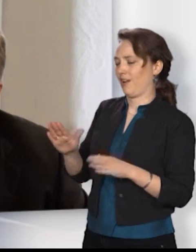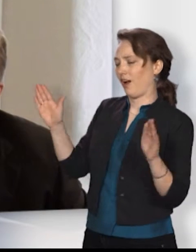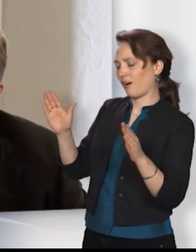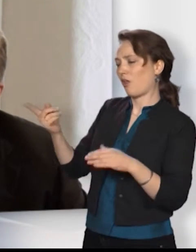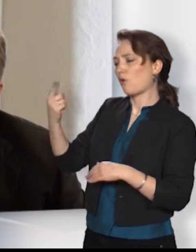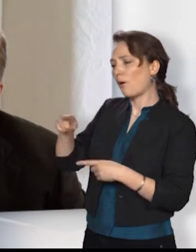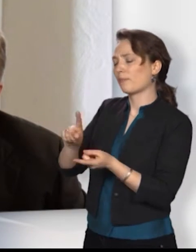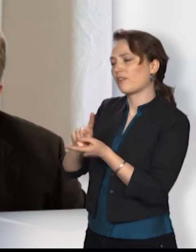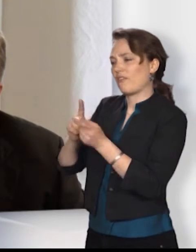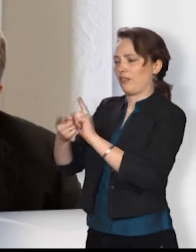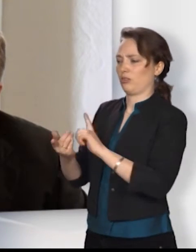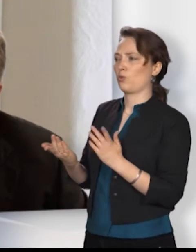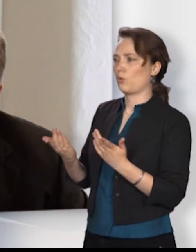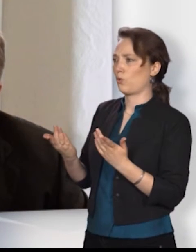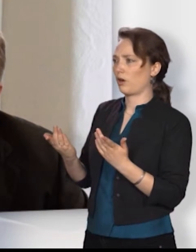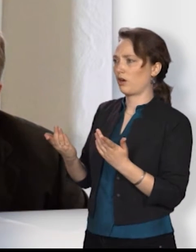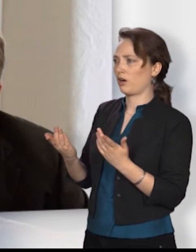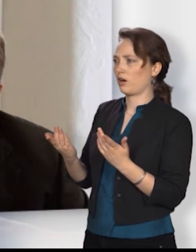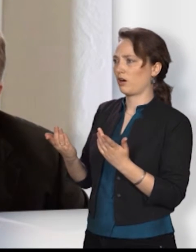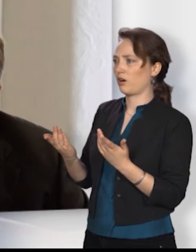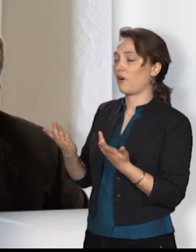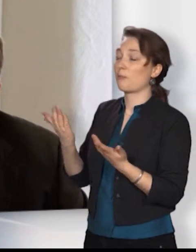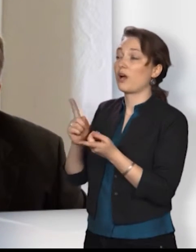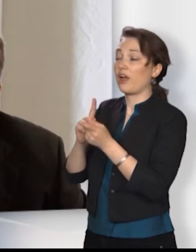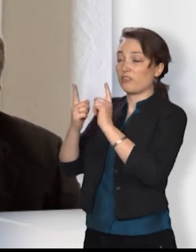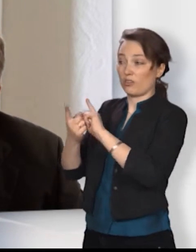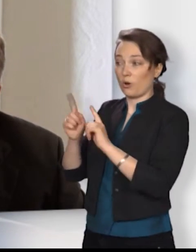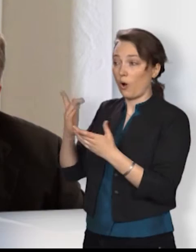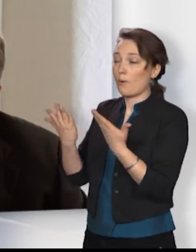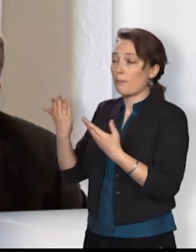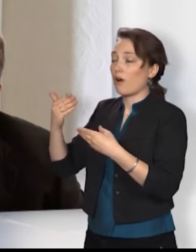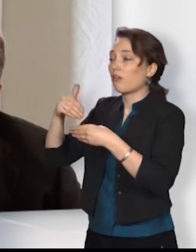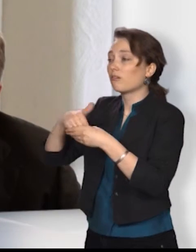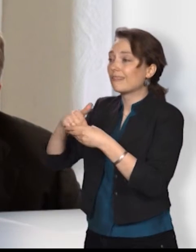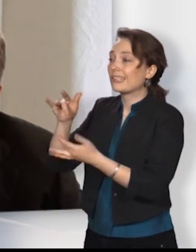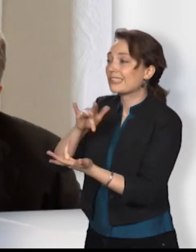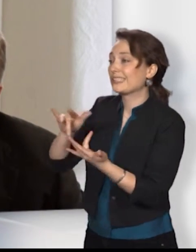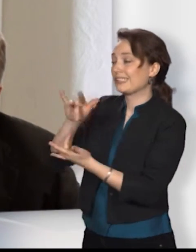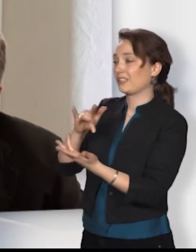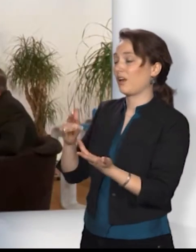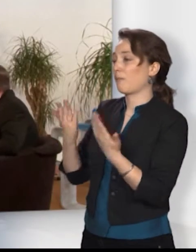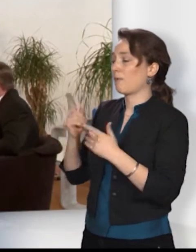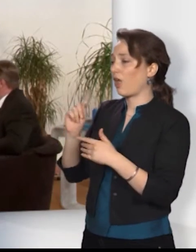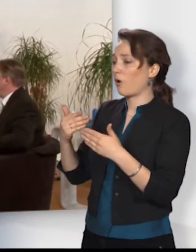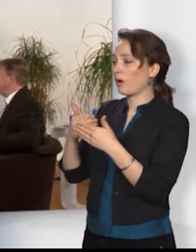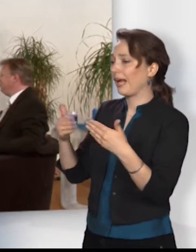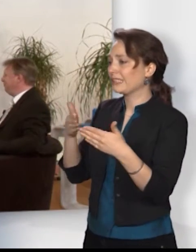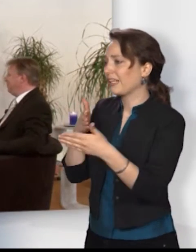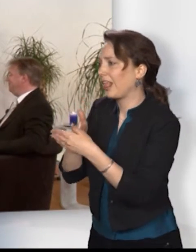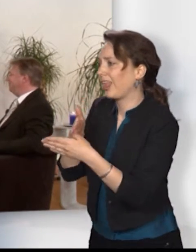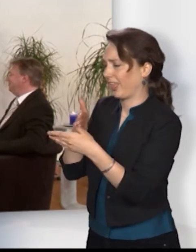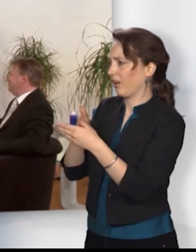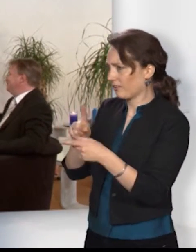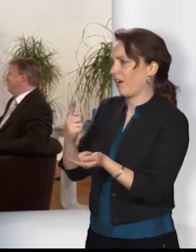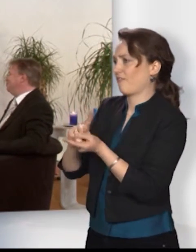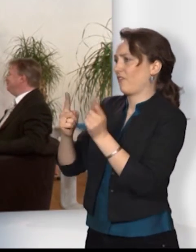Wandlungen stehen? Also Wandlungen haben ja oft auch mit Krisenzeiten zu tun, mit Grenzerfahrungen. Was kommt da von der Oma für